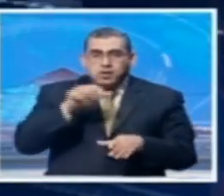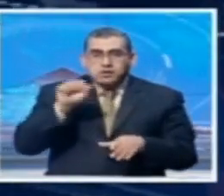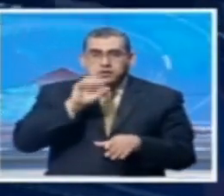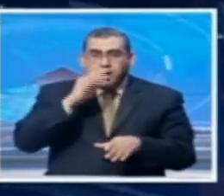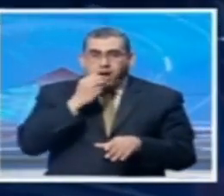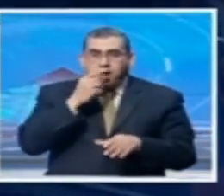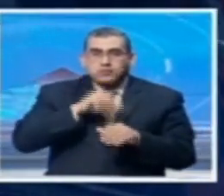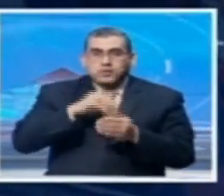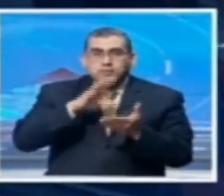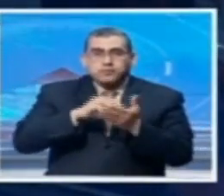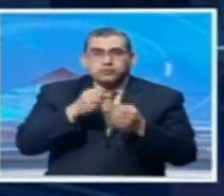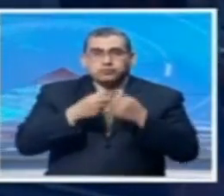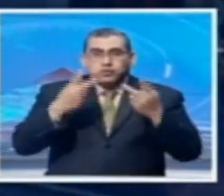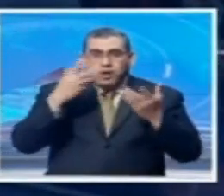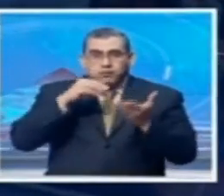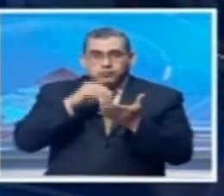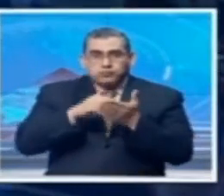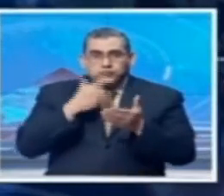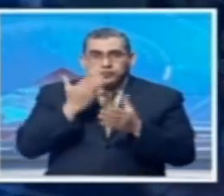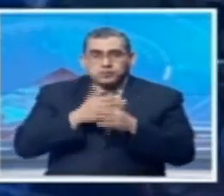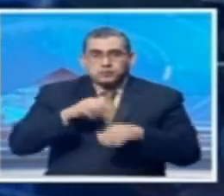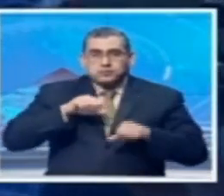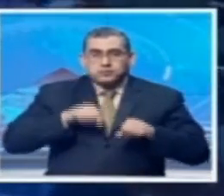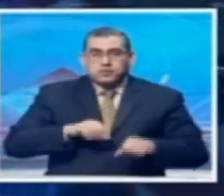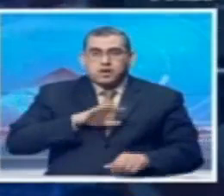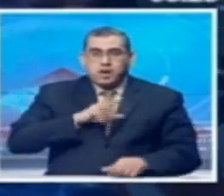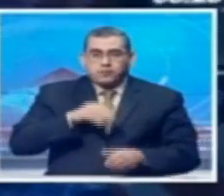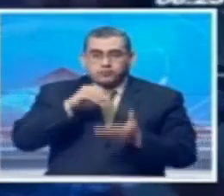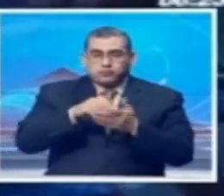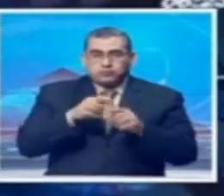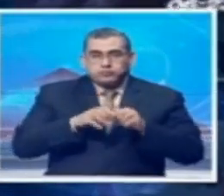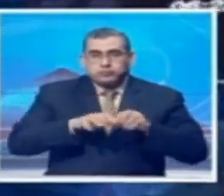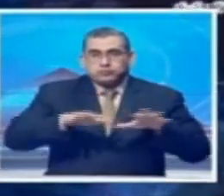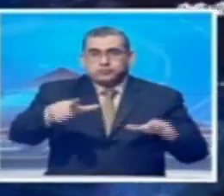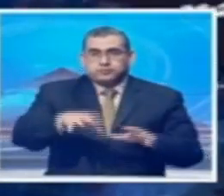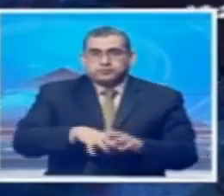منها في البداية لوجود هذا التمثال الأثري.